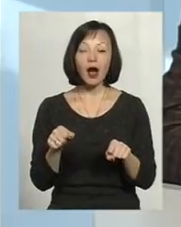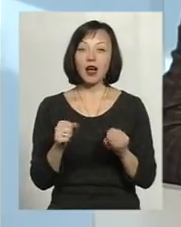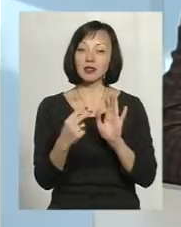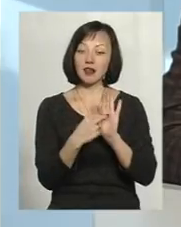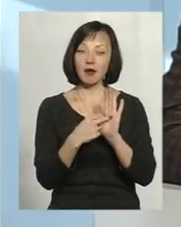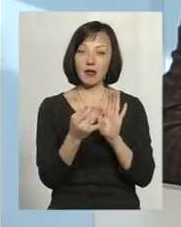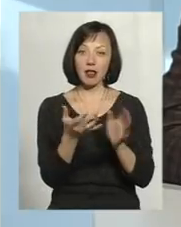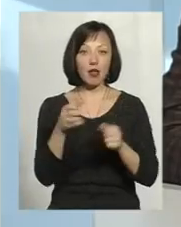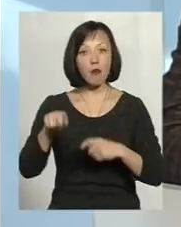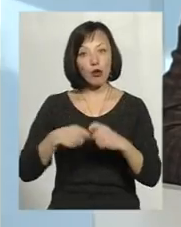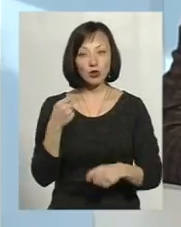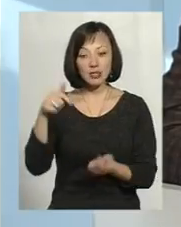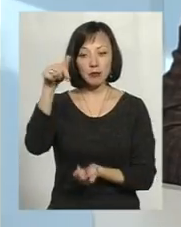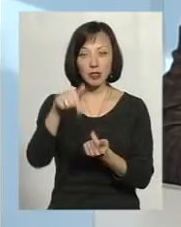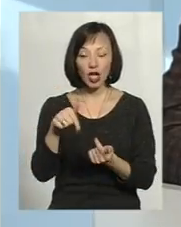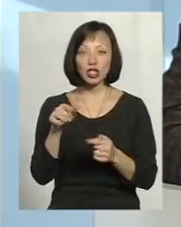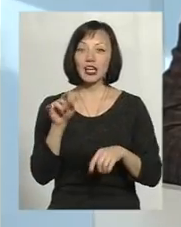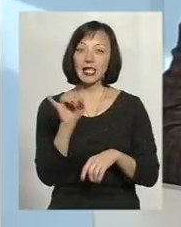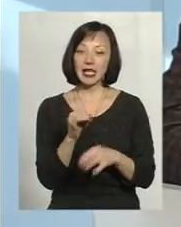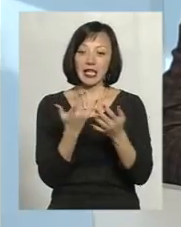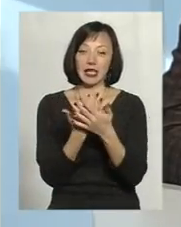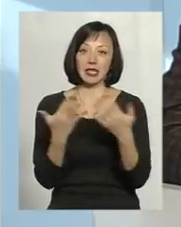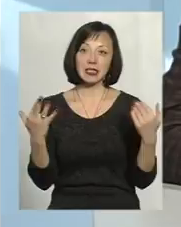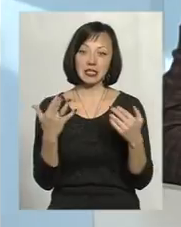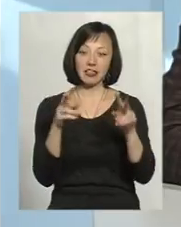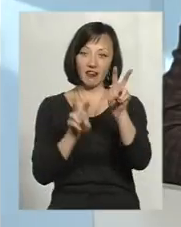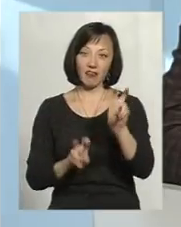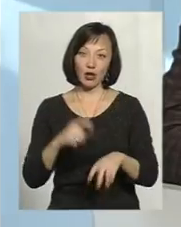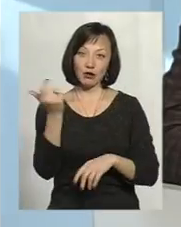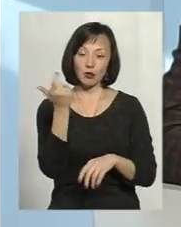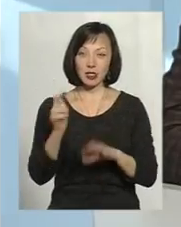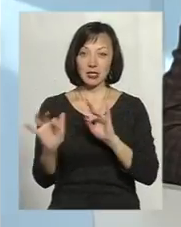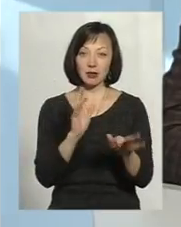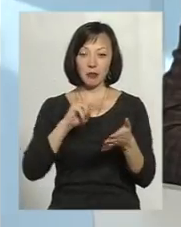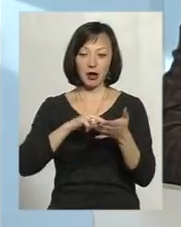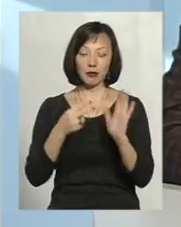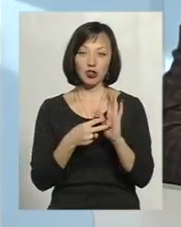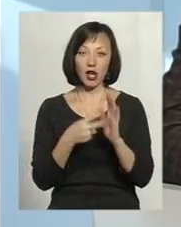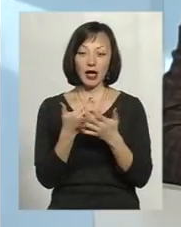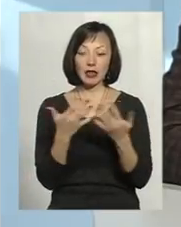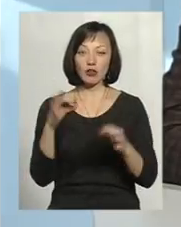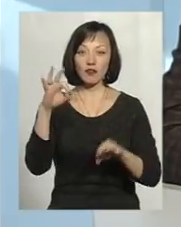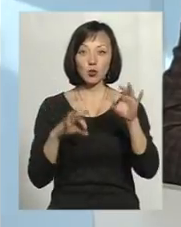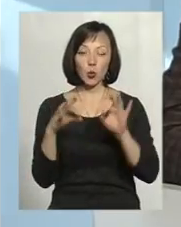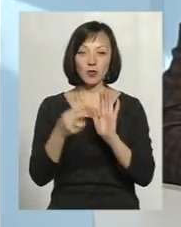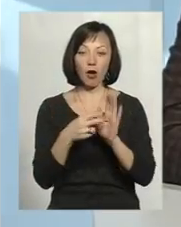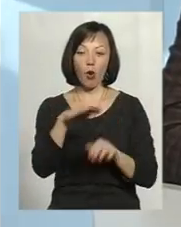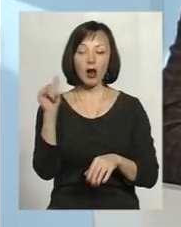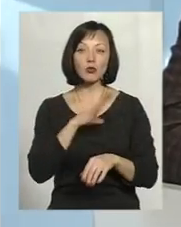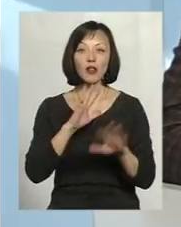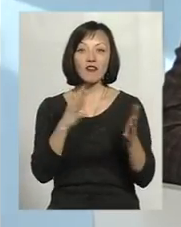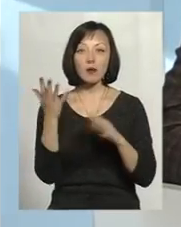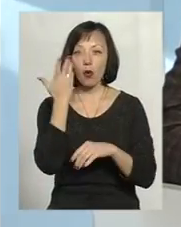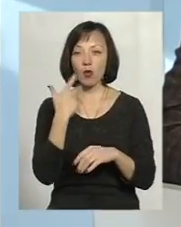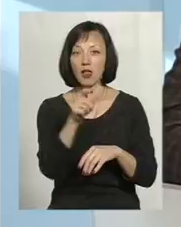чи не порушується цільове призначення, бо і різний вид господарської діяльності, він передбачає різну відсоткову ставку оренди. Були випадки, коли